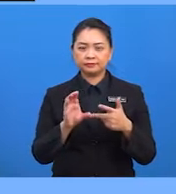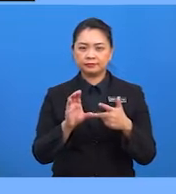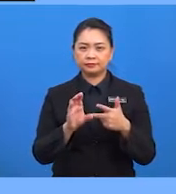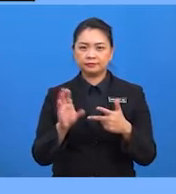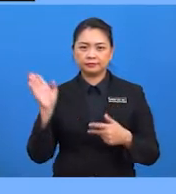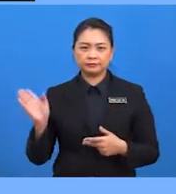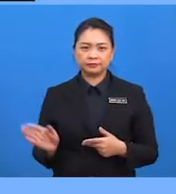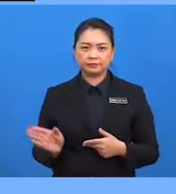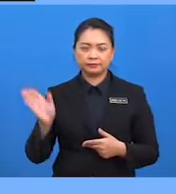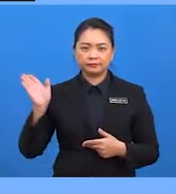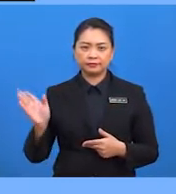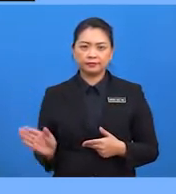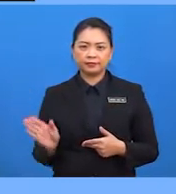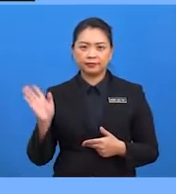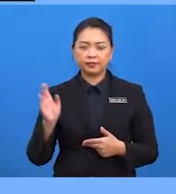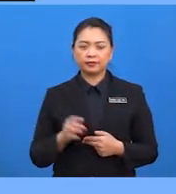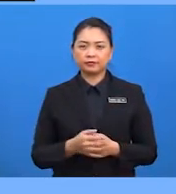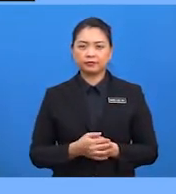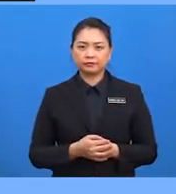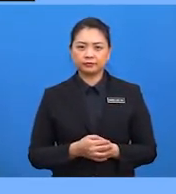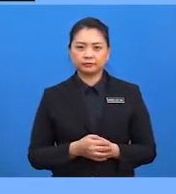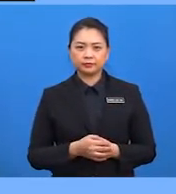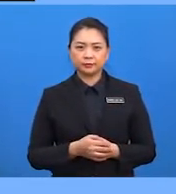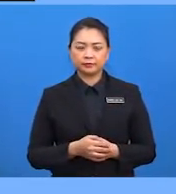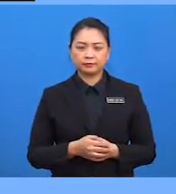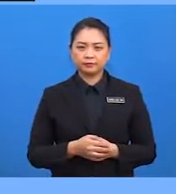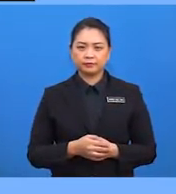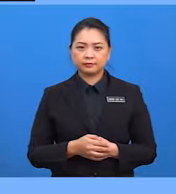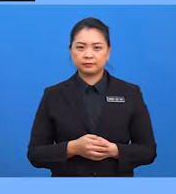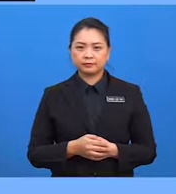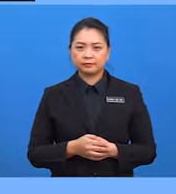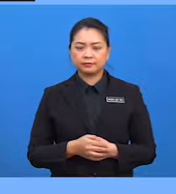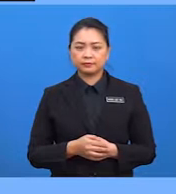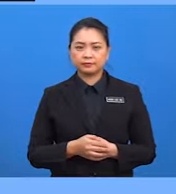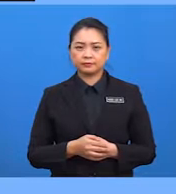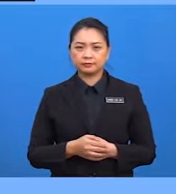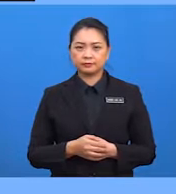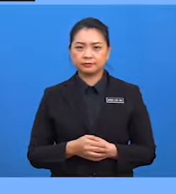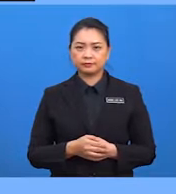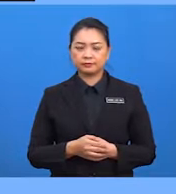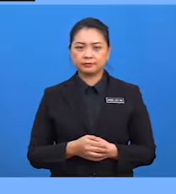C. Asid hidroklorik dan larutan amonia.